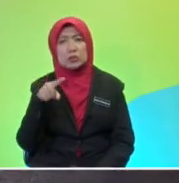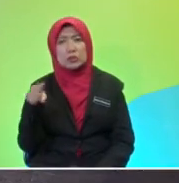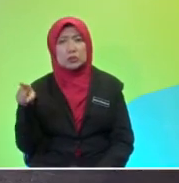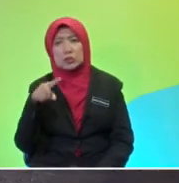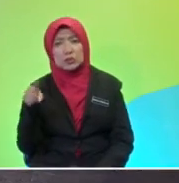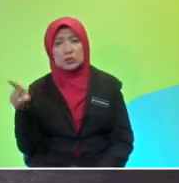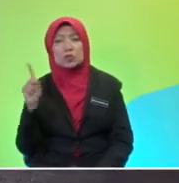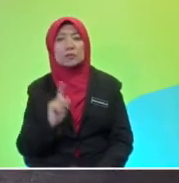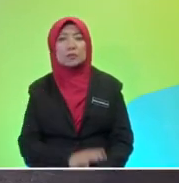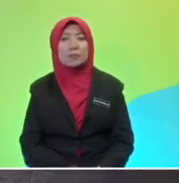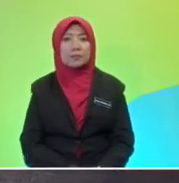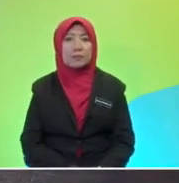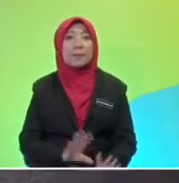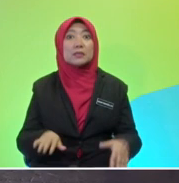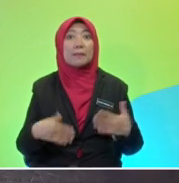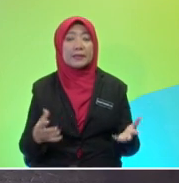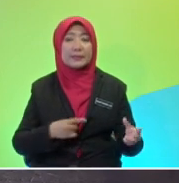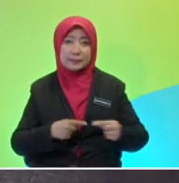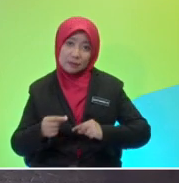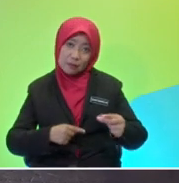besar ini bunyi